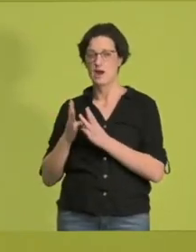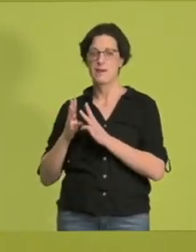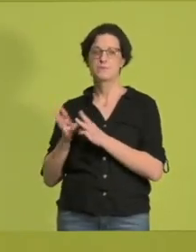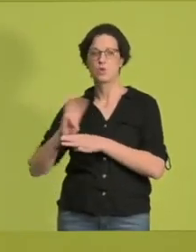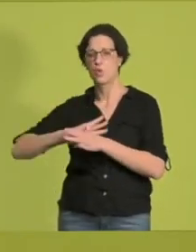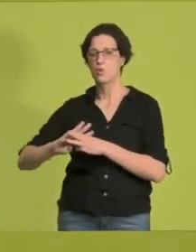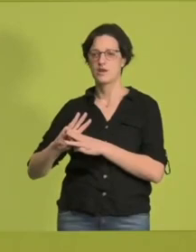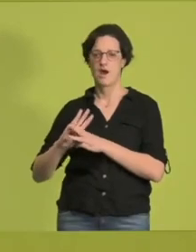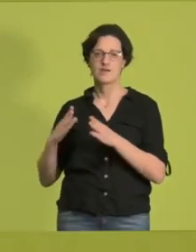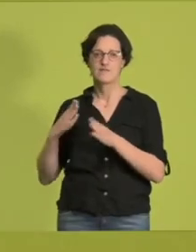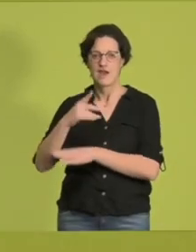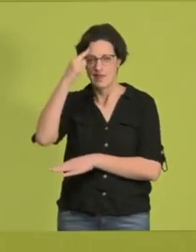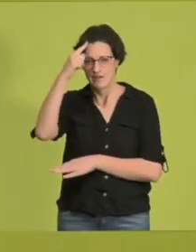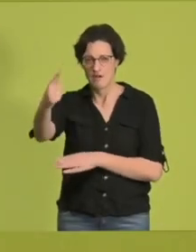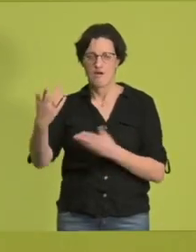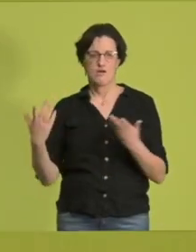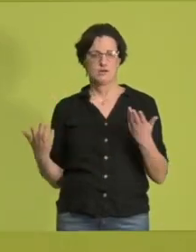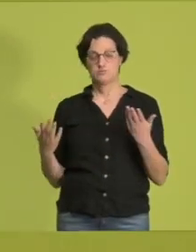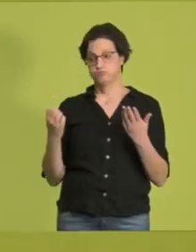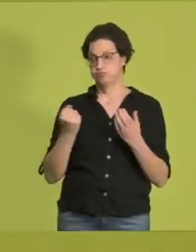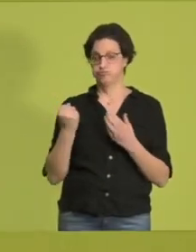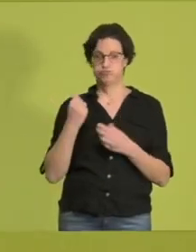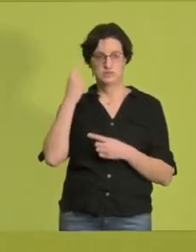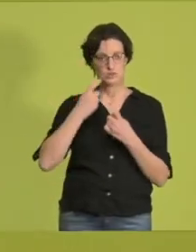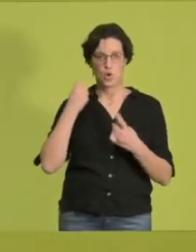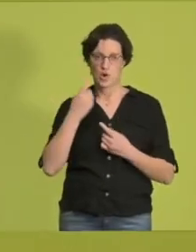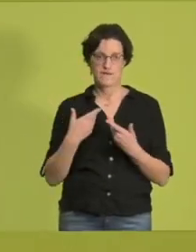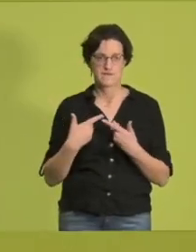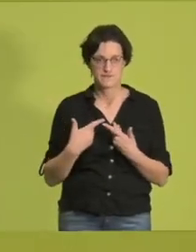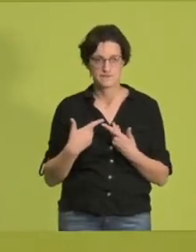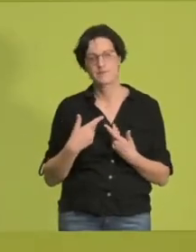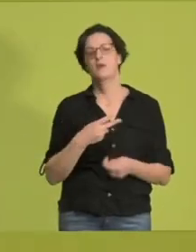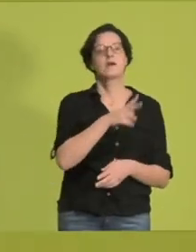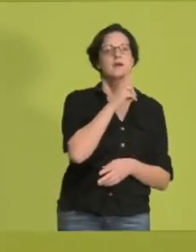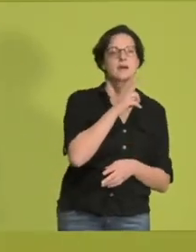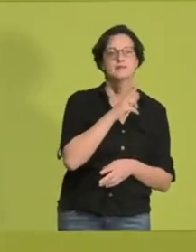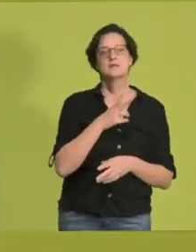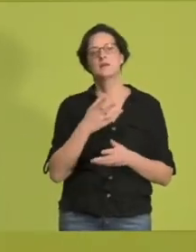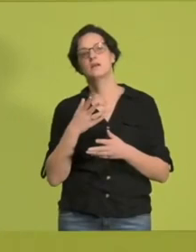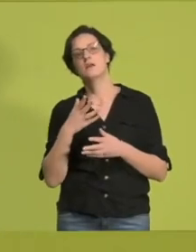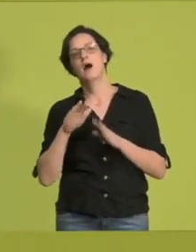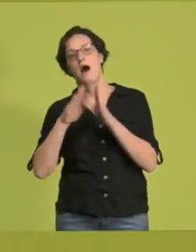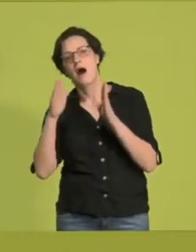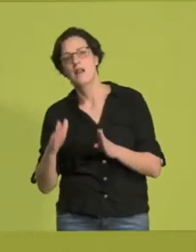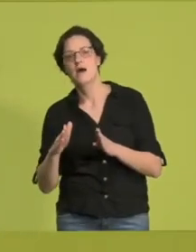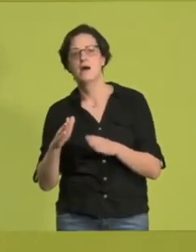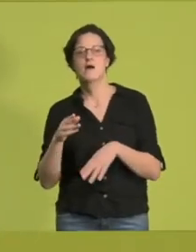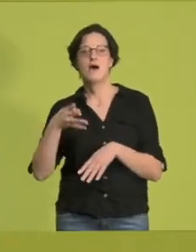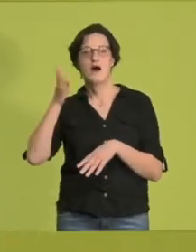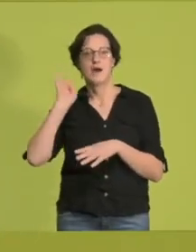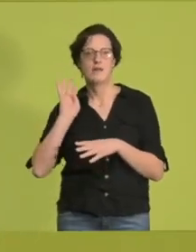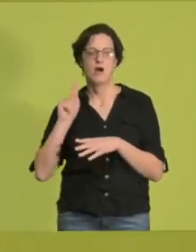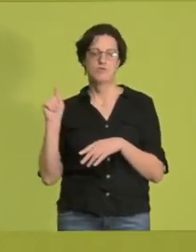von verschwörungstheorien sehr große sorgen kassel halle hanau die anschläge haben uns